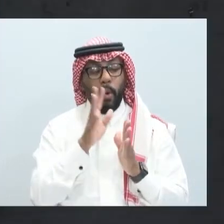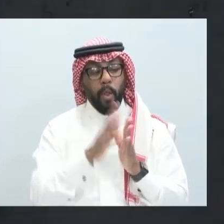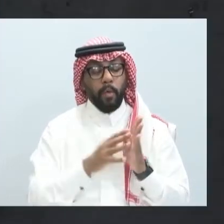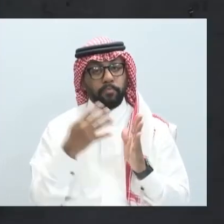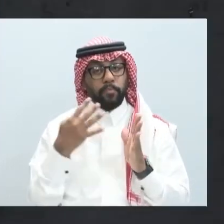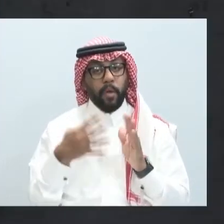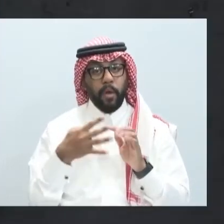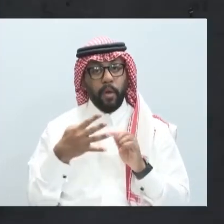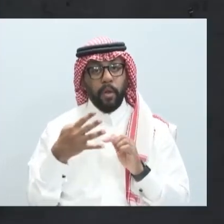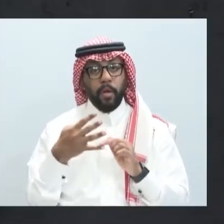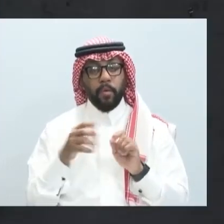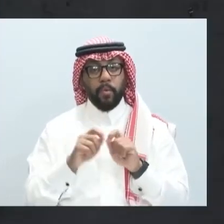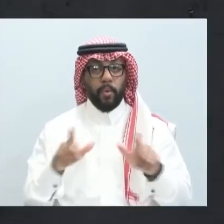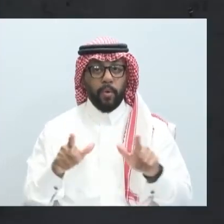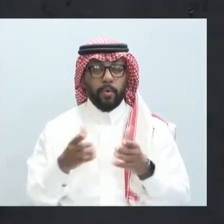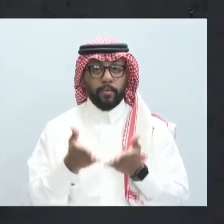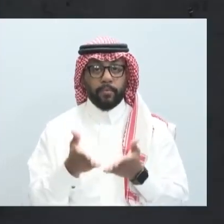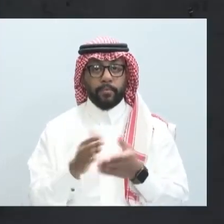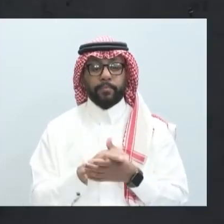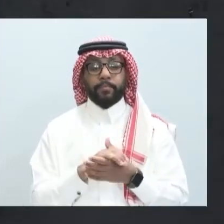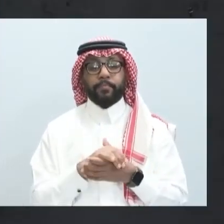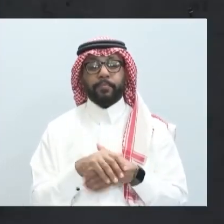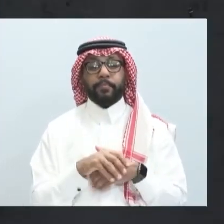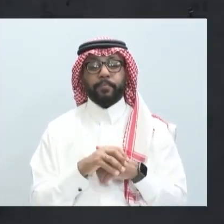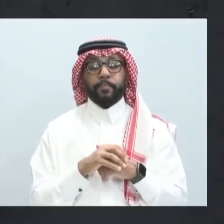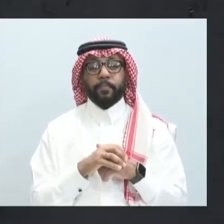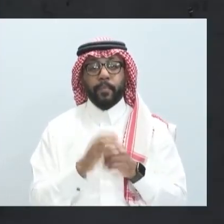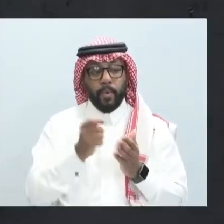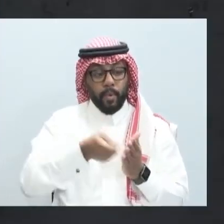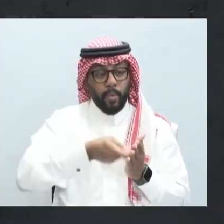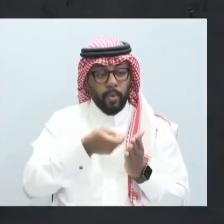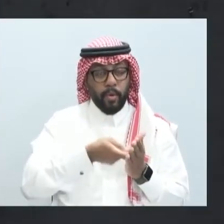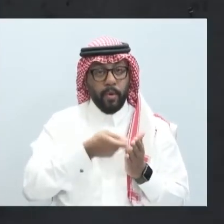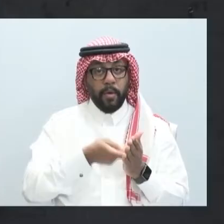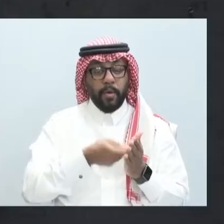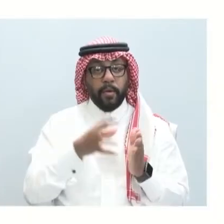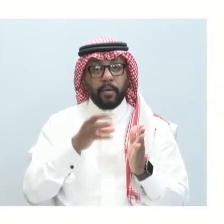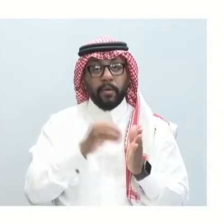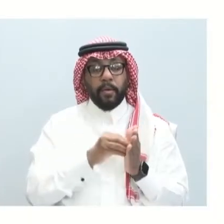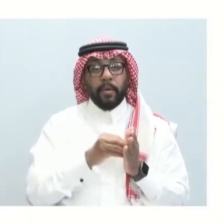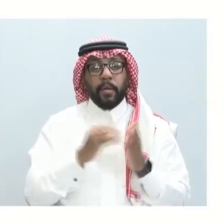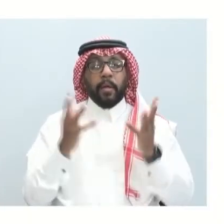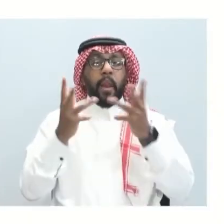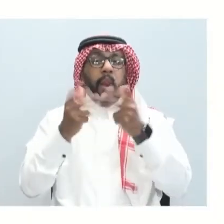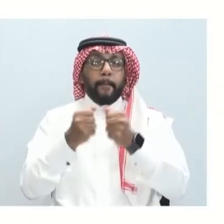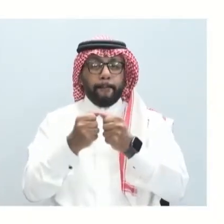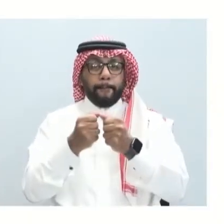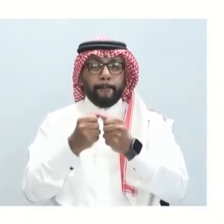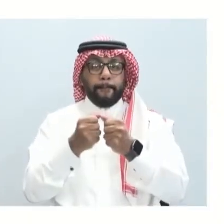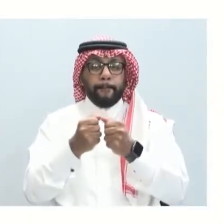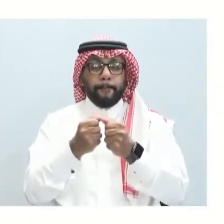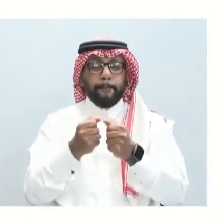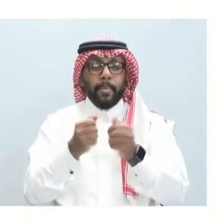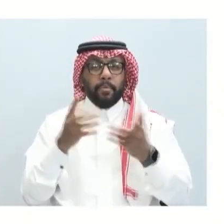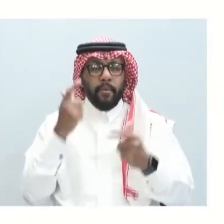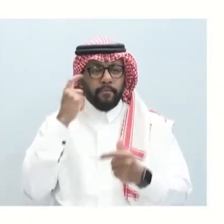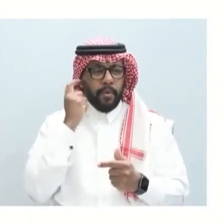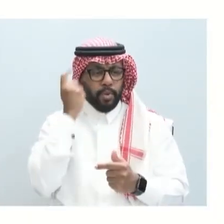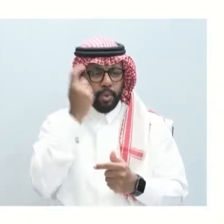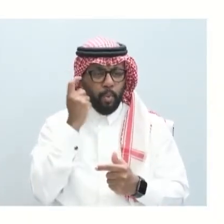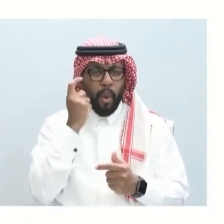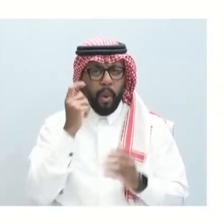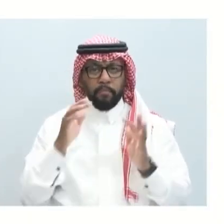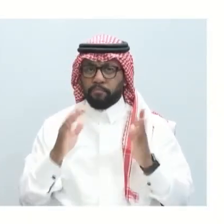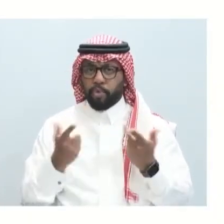لكل سؤال من هذه الاسئله اكتب جمله عدديه لاكتب جمله عدديه لاحل المساله السؤال